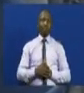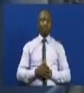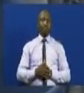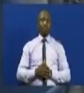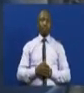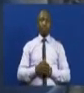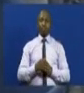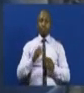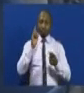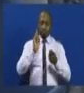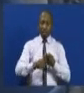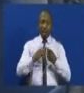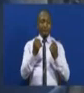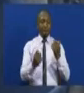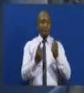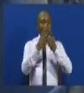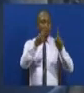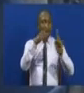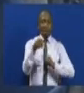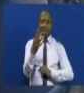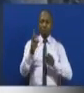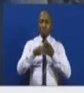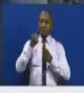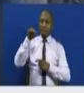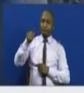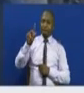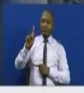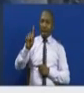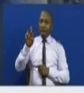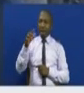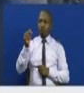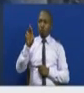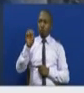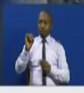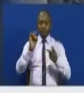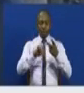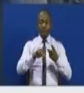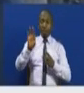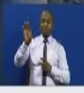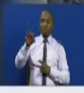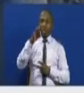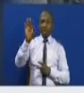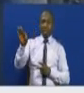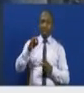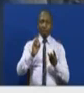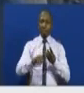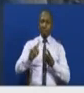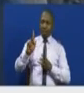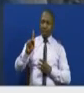mimea mitatu ambayo ni mikaratusi, mchaichai pamoja na